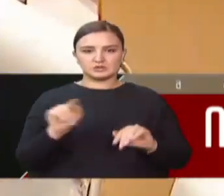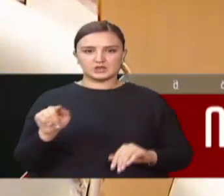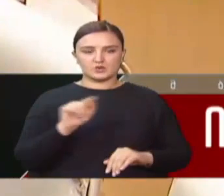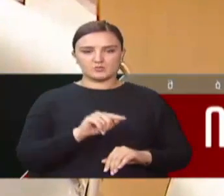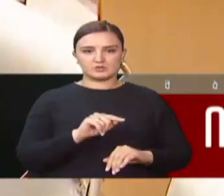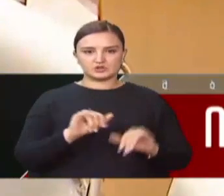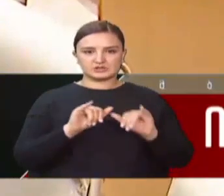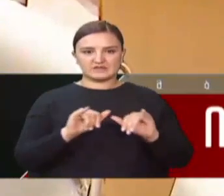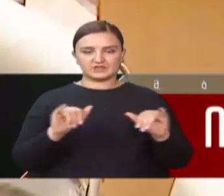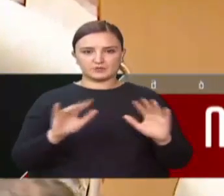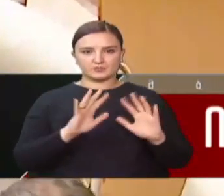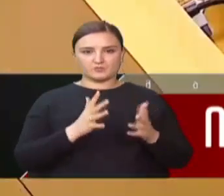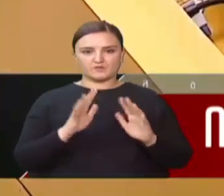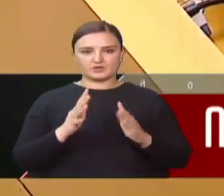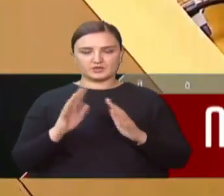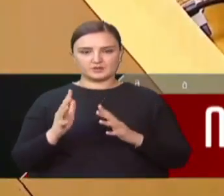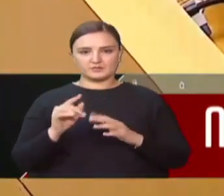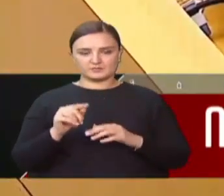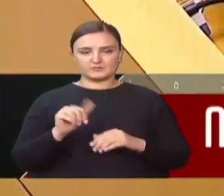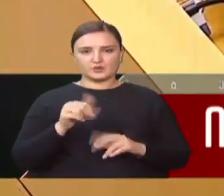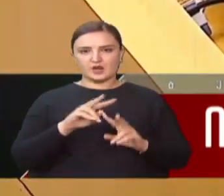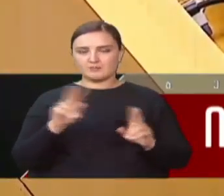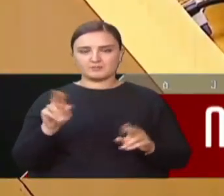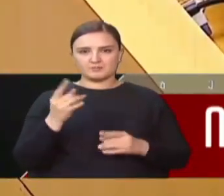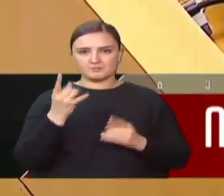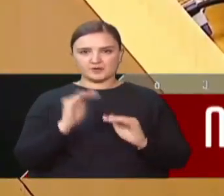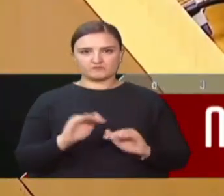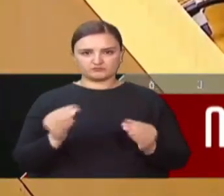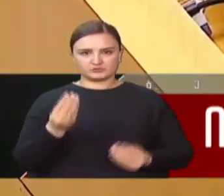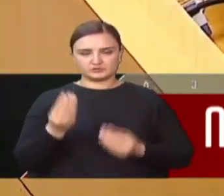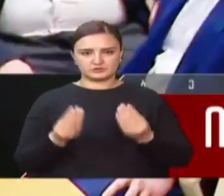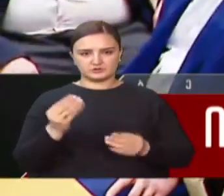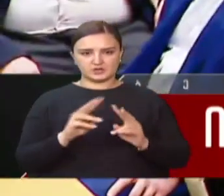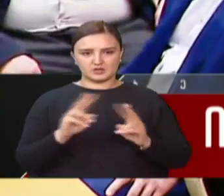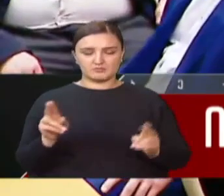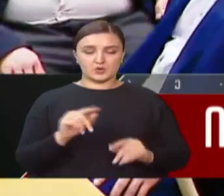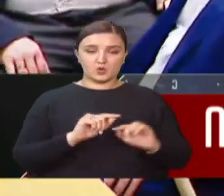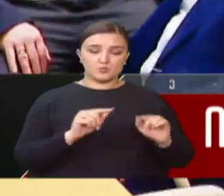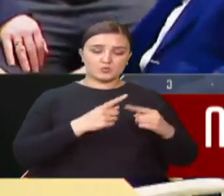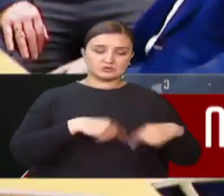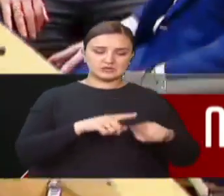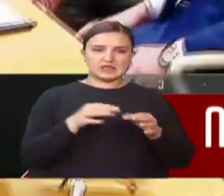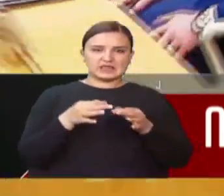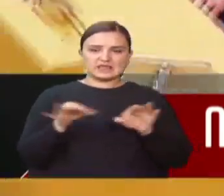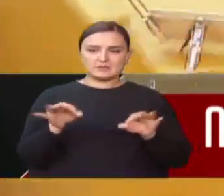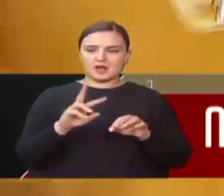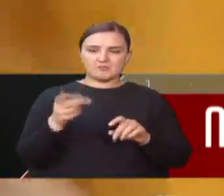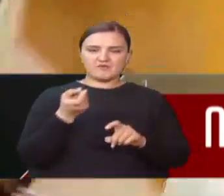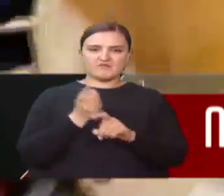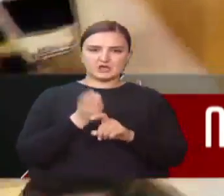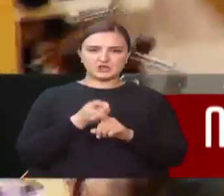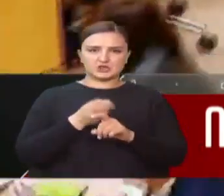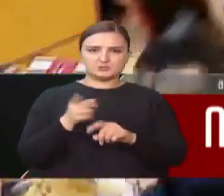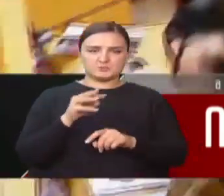bași, ganvitare bulimovlenebi, basti bubușia dara, martueli gundigi, opoziției națiunilor sa liberaluri pașismis,